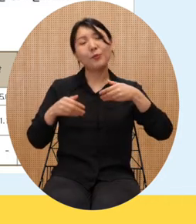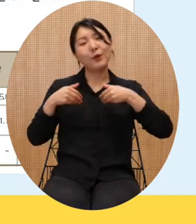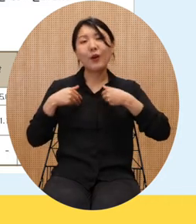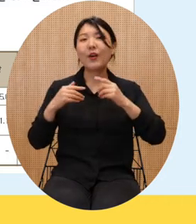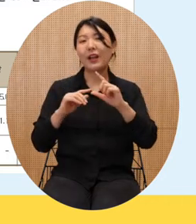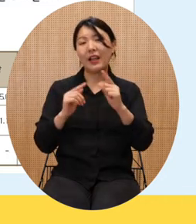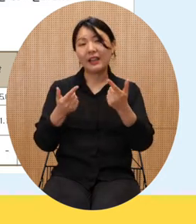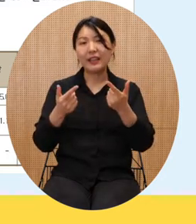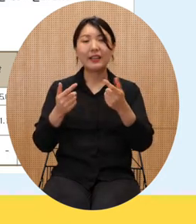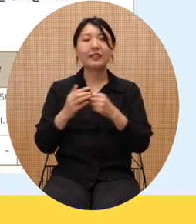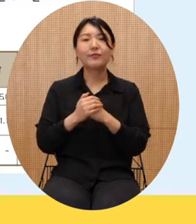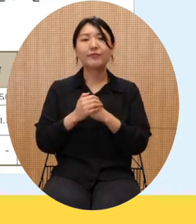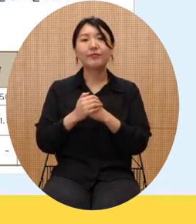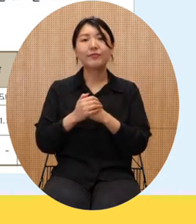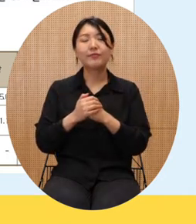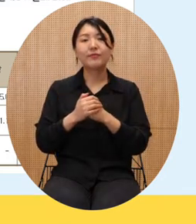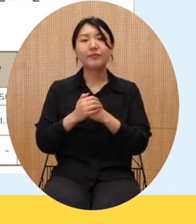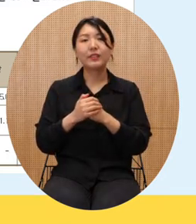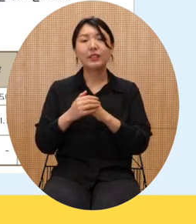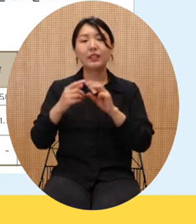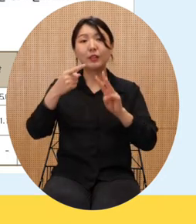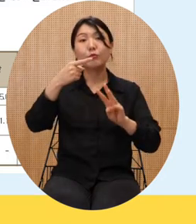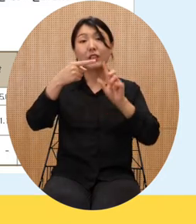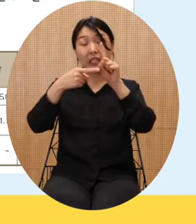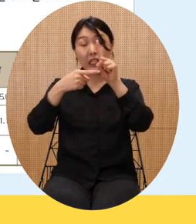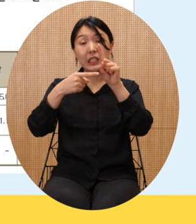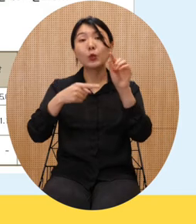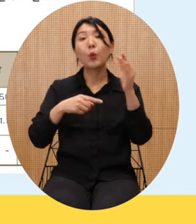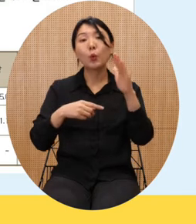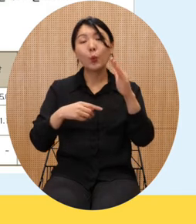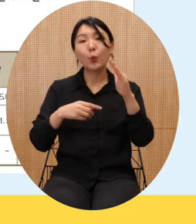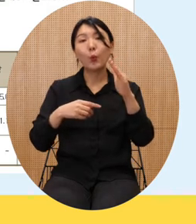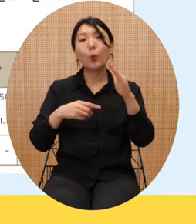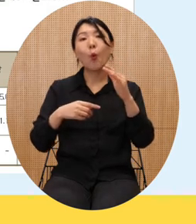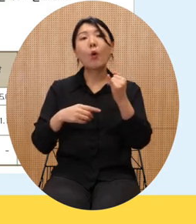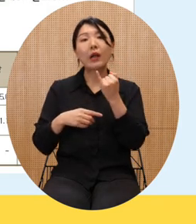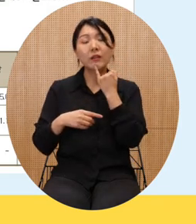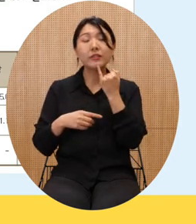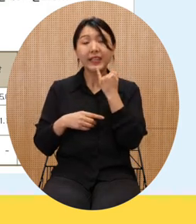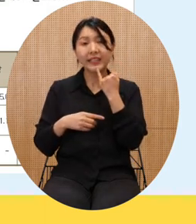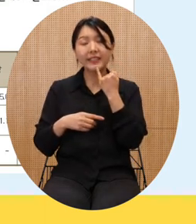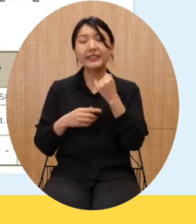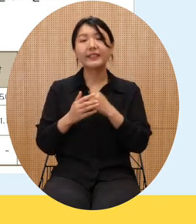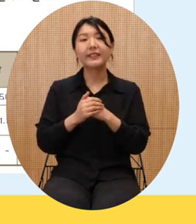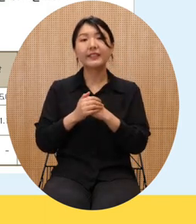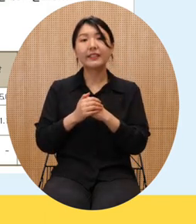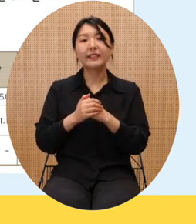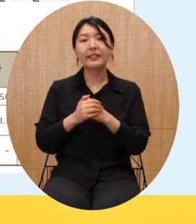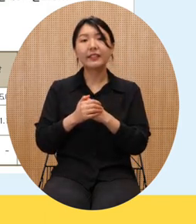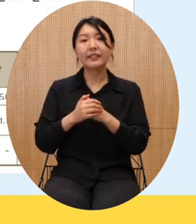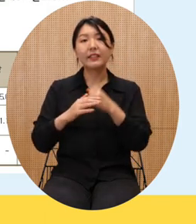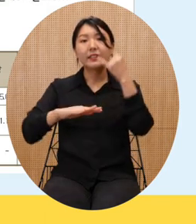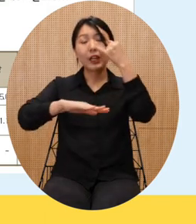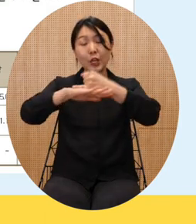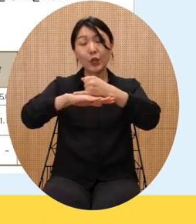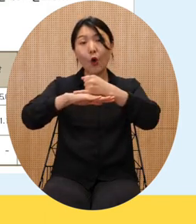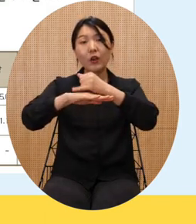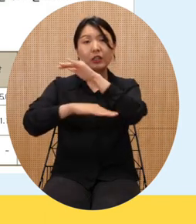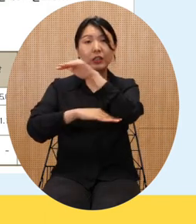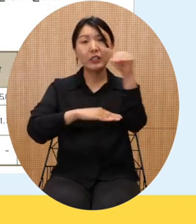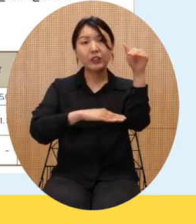주거 상향을 해야 되는 상태에 살고 계시지는 않으세요. 그러니까 한 3분의 1 정도는